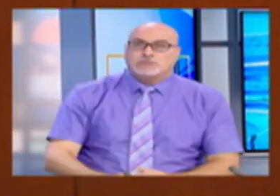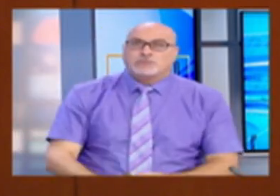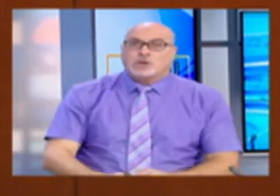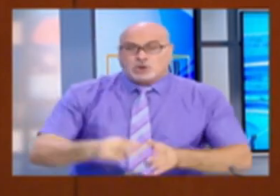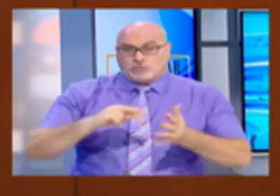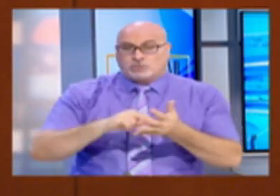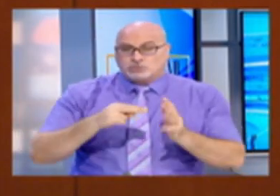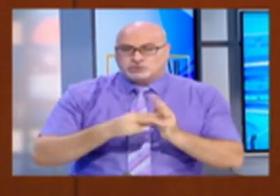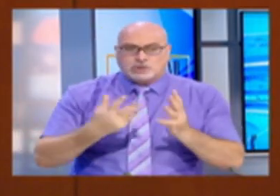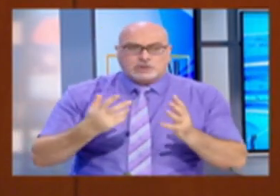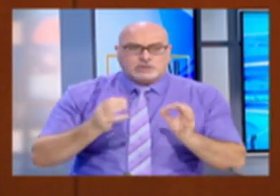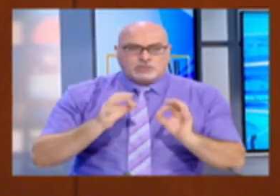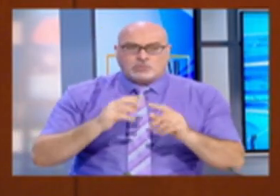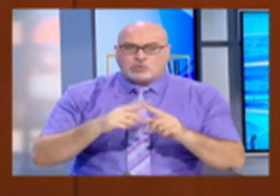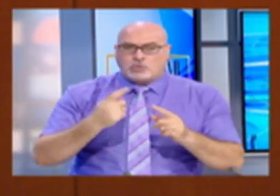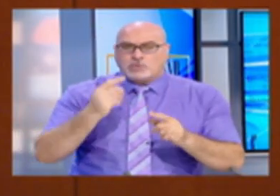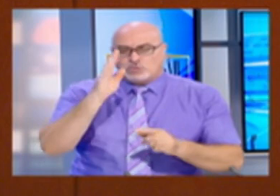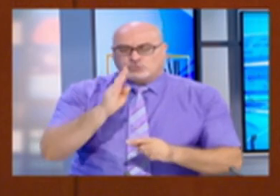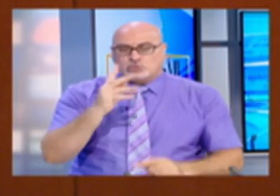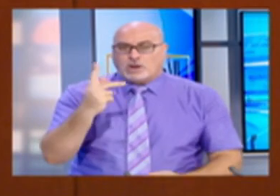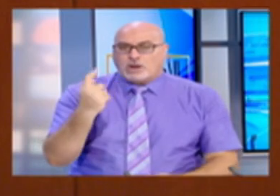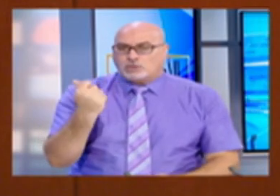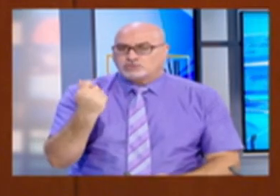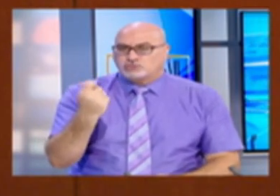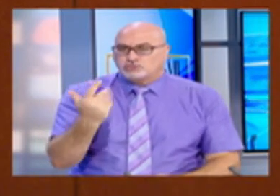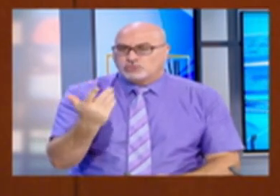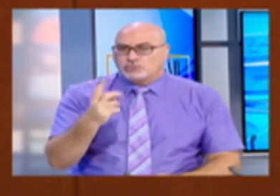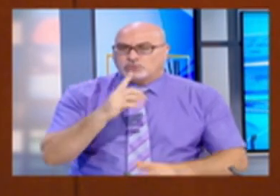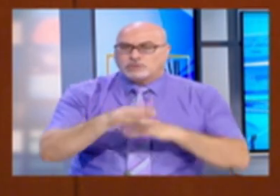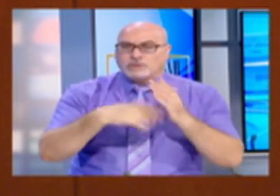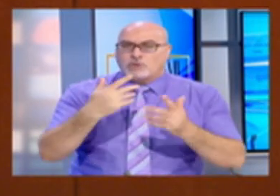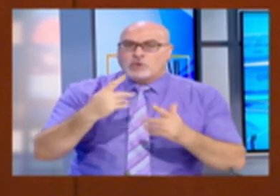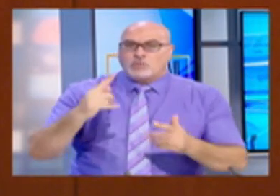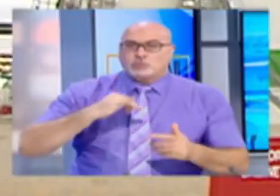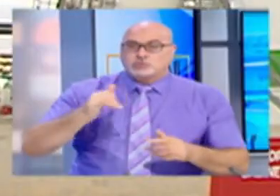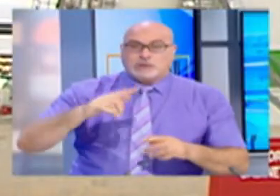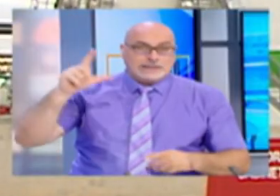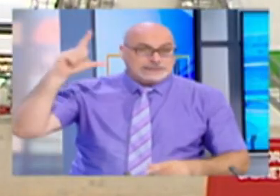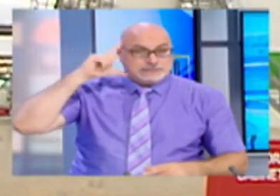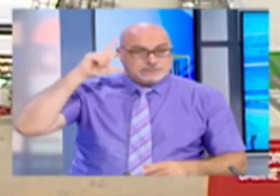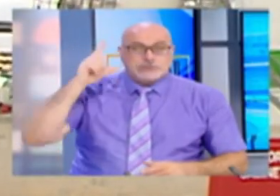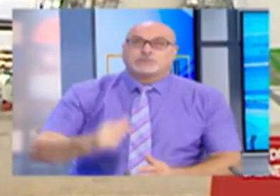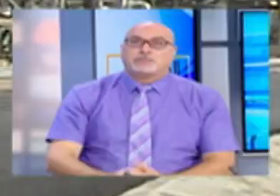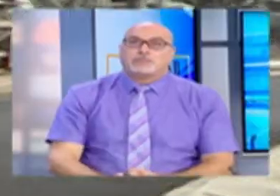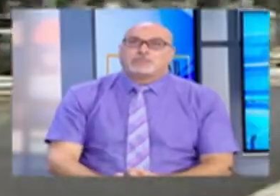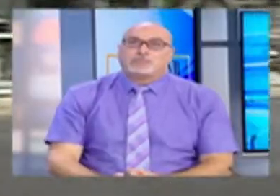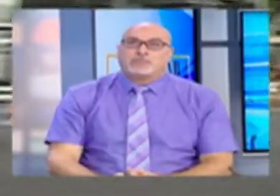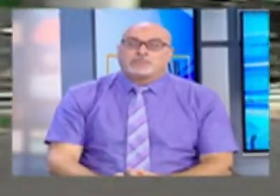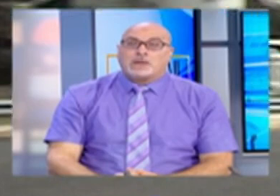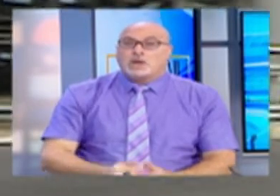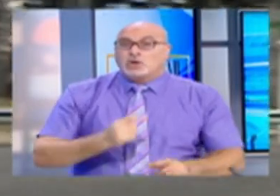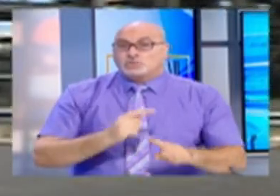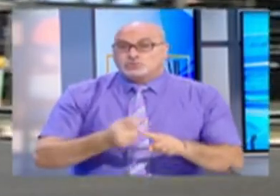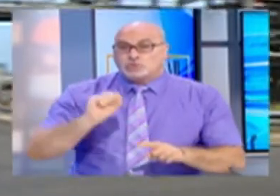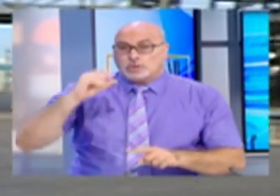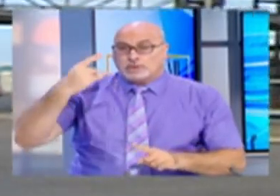تحتاج مخصصات مالية ضخمة هي المتعلقة بالتطوير الإنتاجي في ليبيا. كما استطاع المجمع رفع